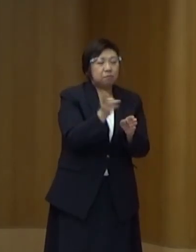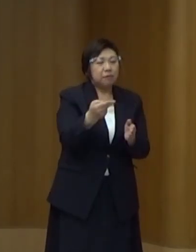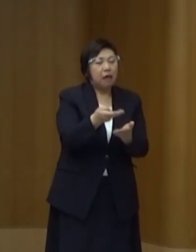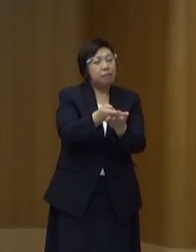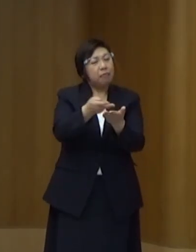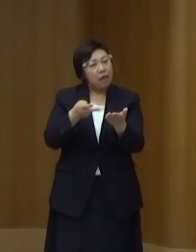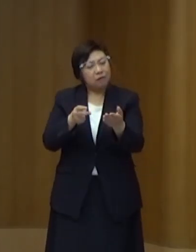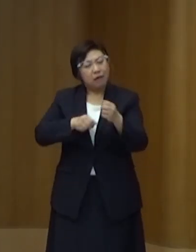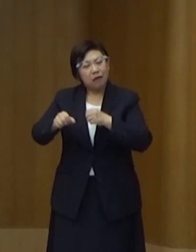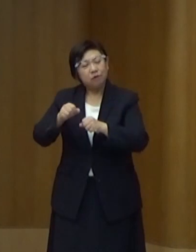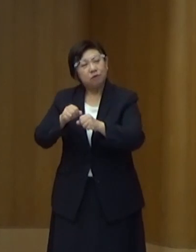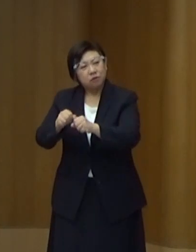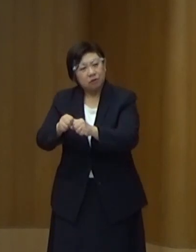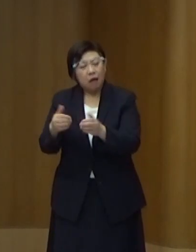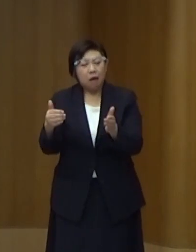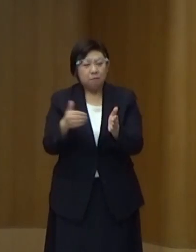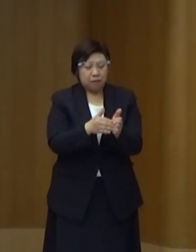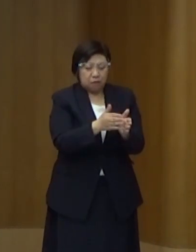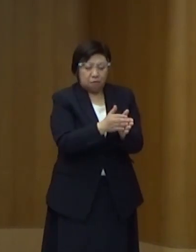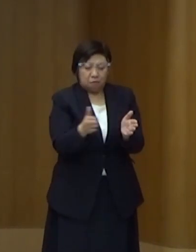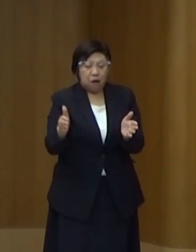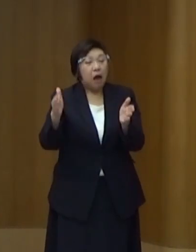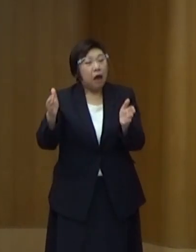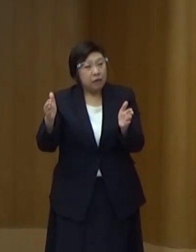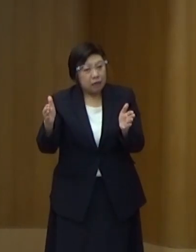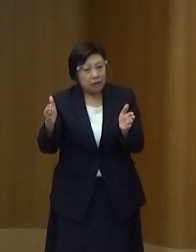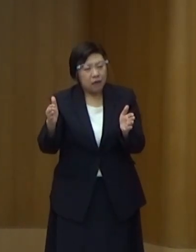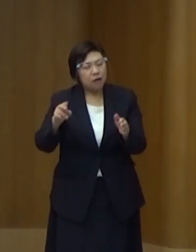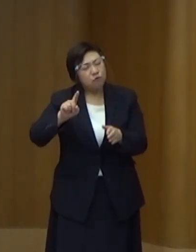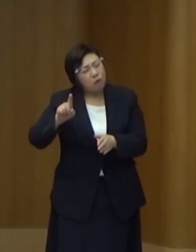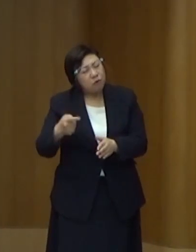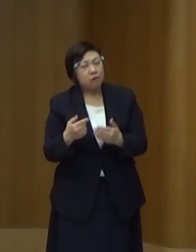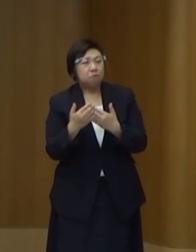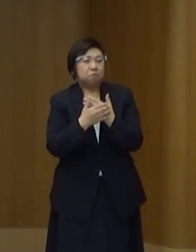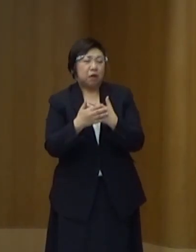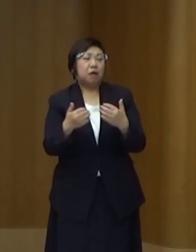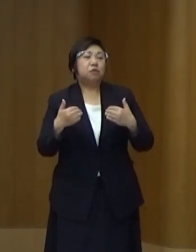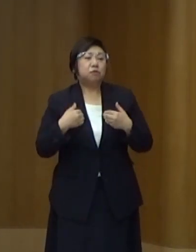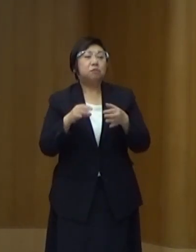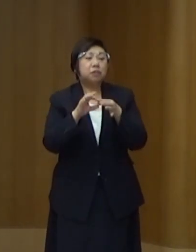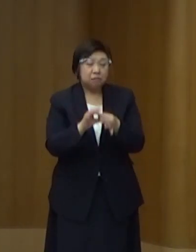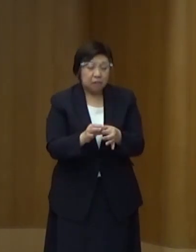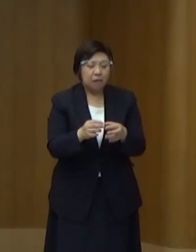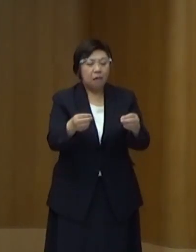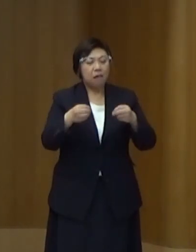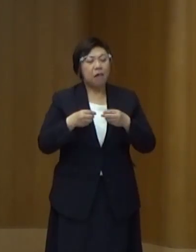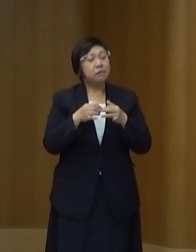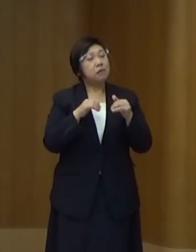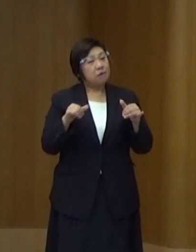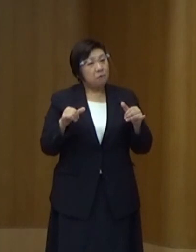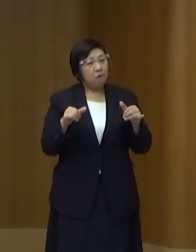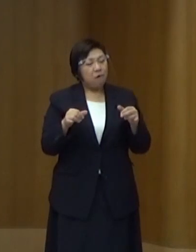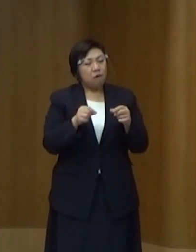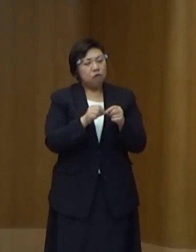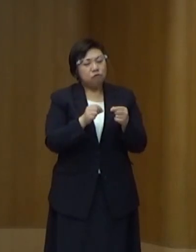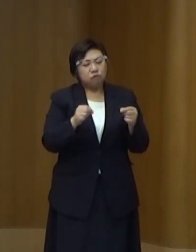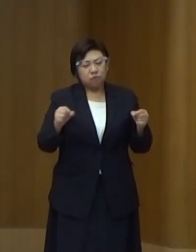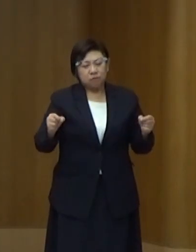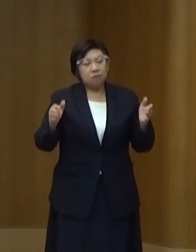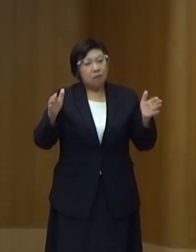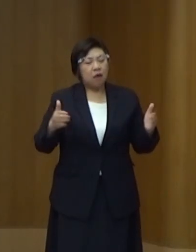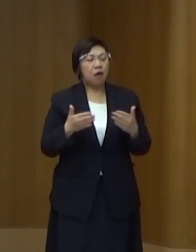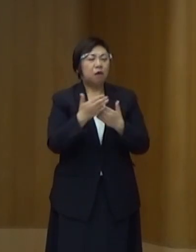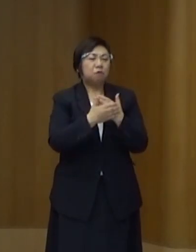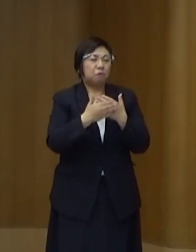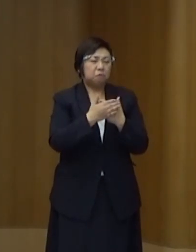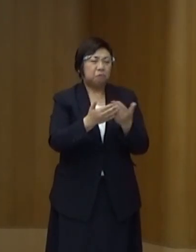動を再開するっていうまでの期間がどうしても長くなります。ですから感染された方にとっても長期間そういった意味では療養が強い